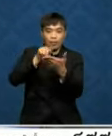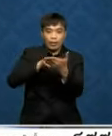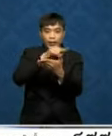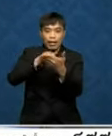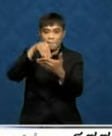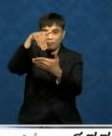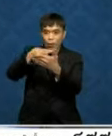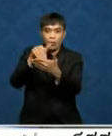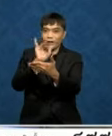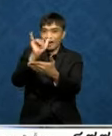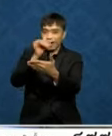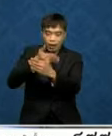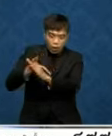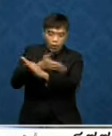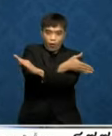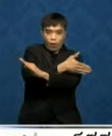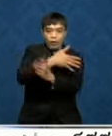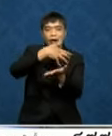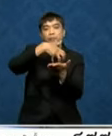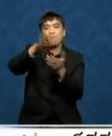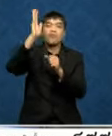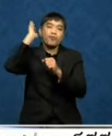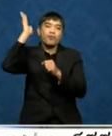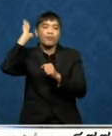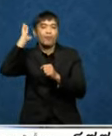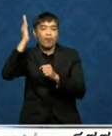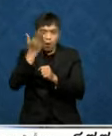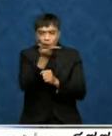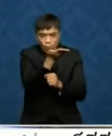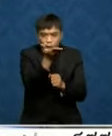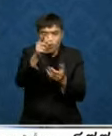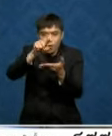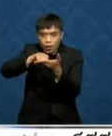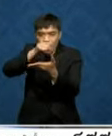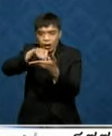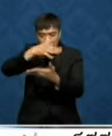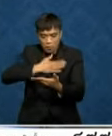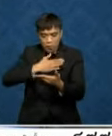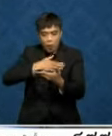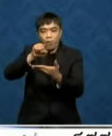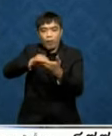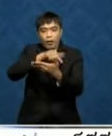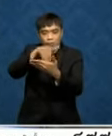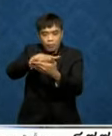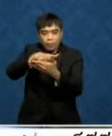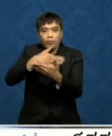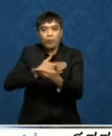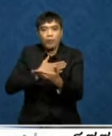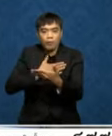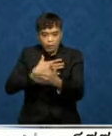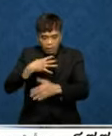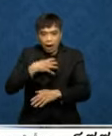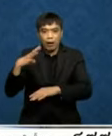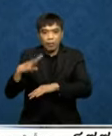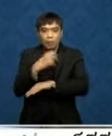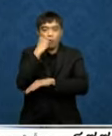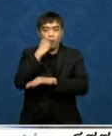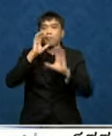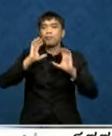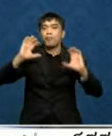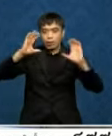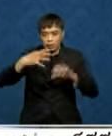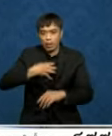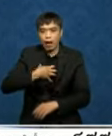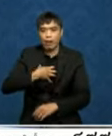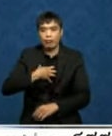ก็บอกว่าเนี่ยผมมาขอเสียงจากท่านเพื่อให้ได้อำนาจรัฐอำนาจ